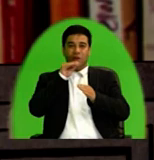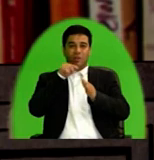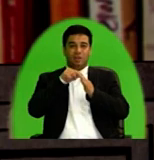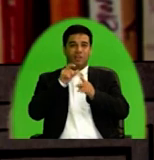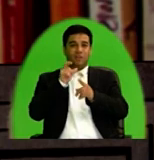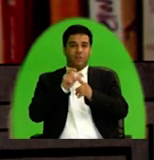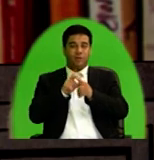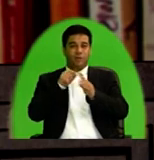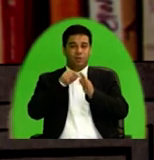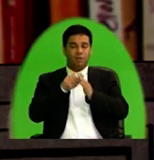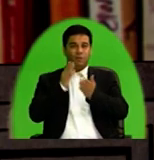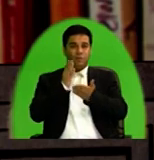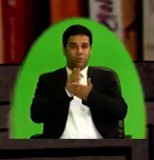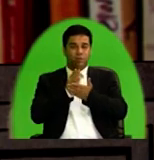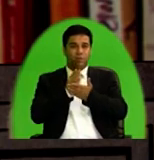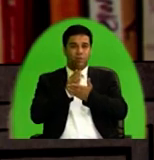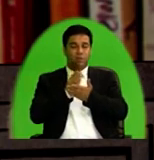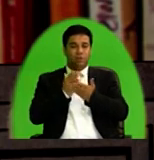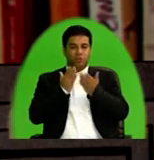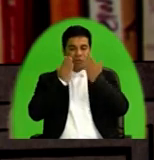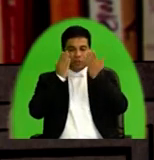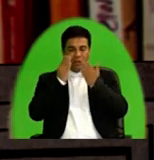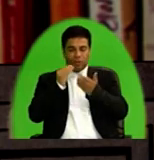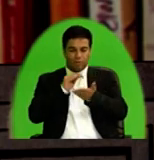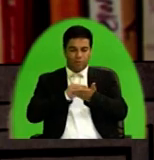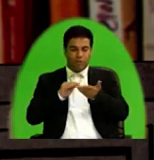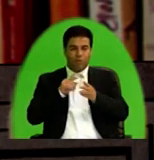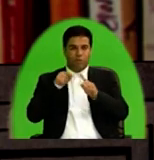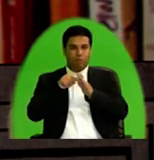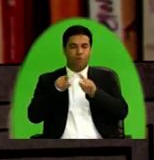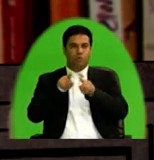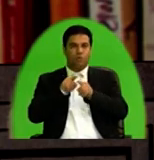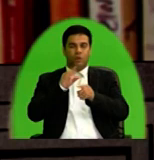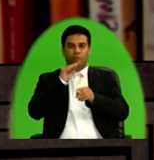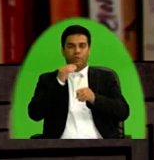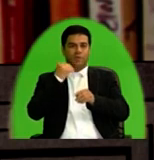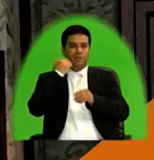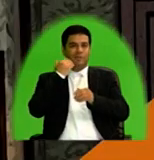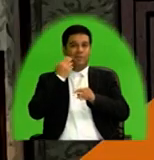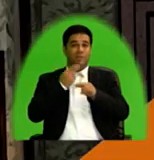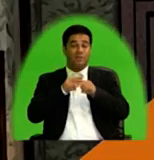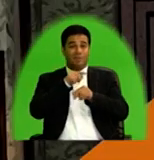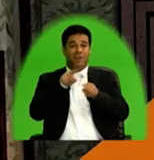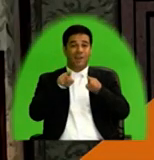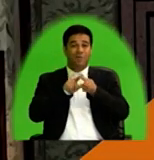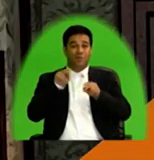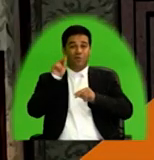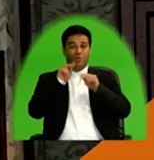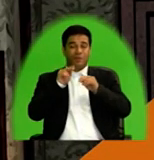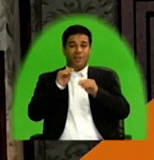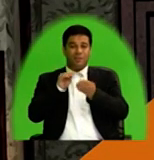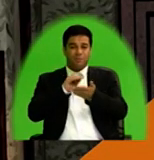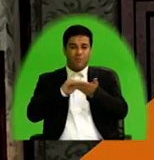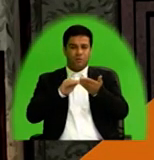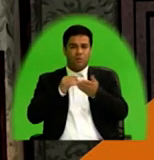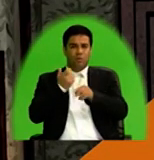влияет на такой фактор, на такой процесс, как чтение и письмо. У таких учащихся наблюдается при письме